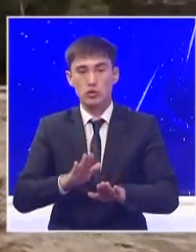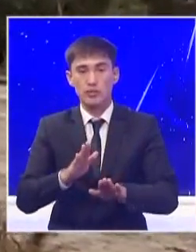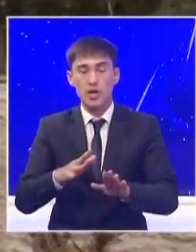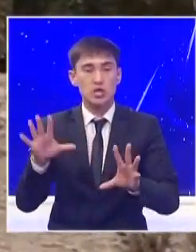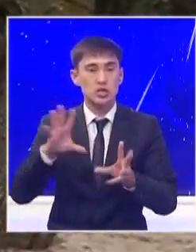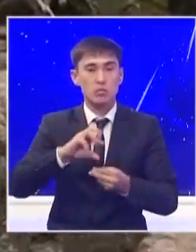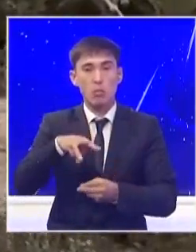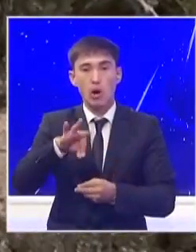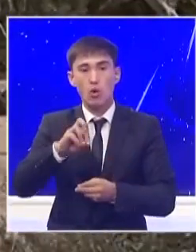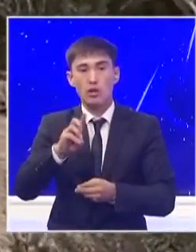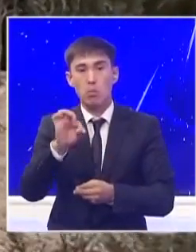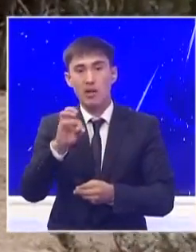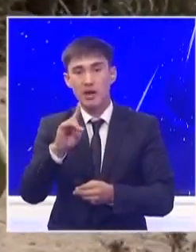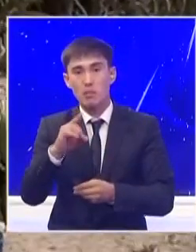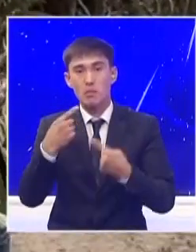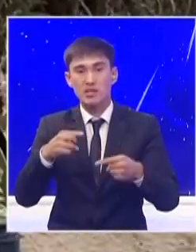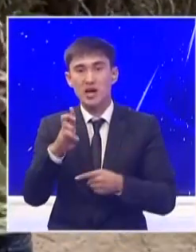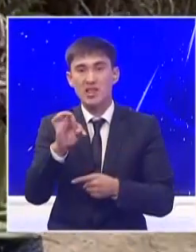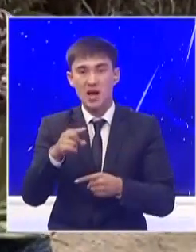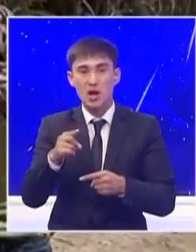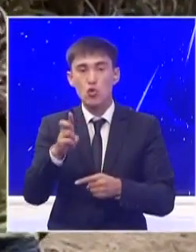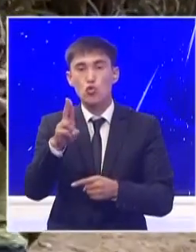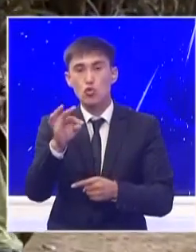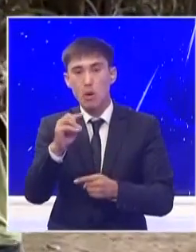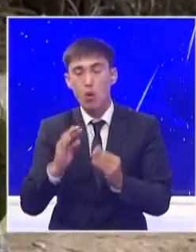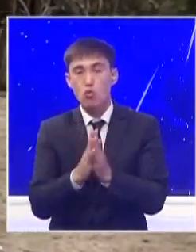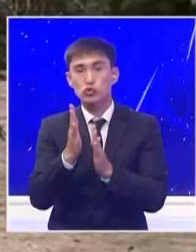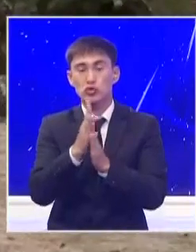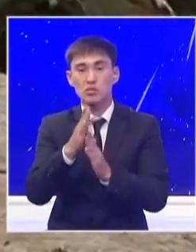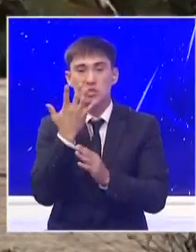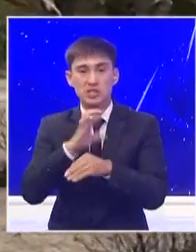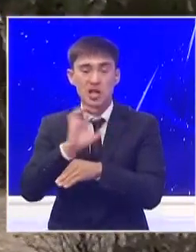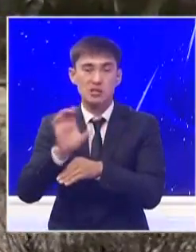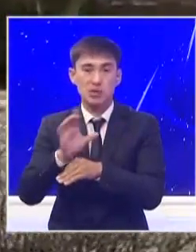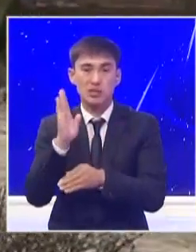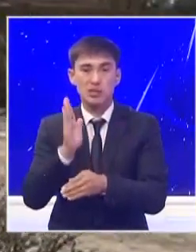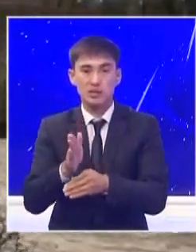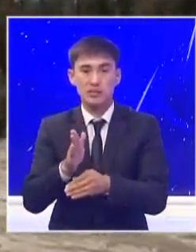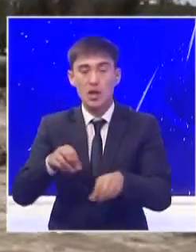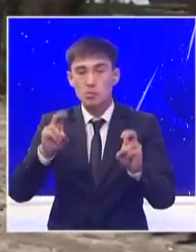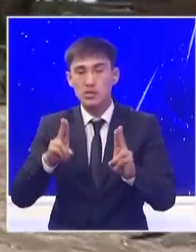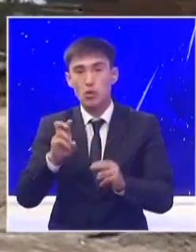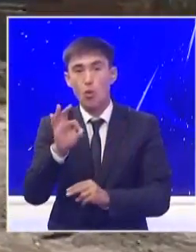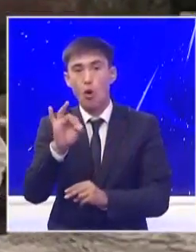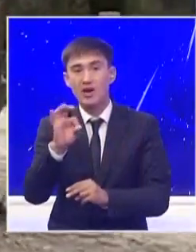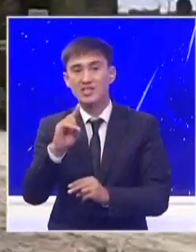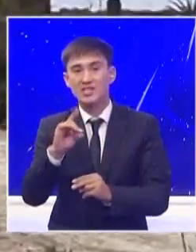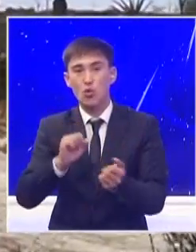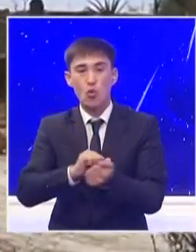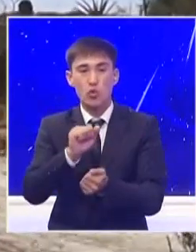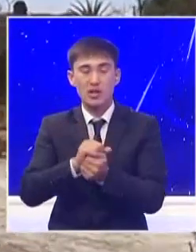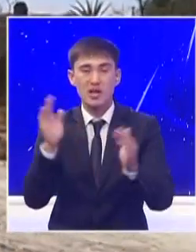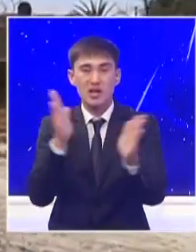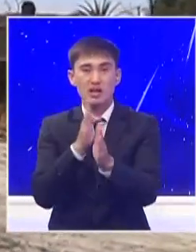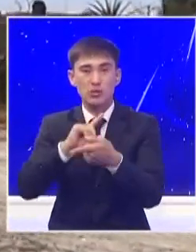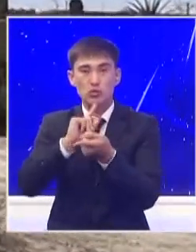Жалпы Мароккада бадам, зәйтін, қына және құрма өсіріліп, шетелдерге экспортталатын. Мамандар оазистердің құрауы